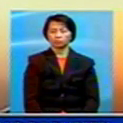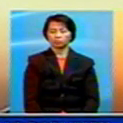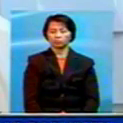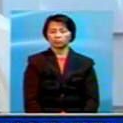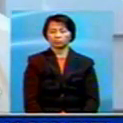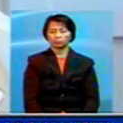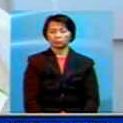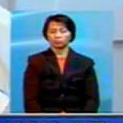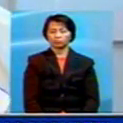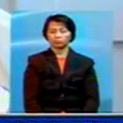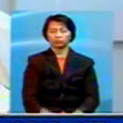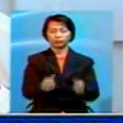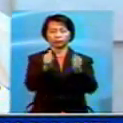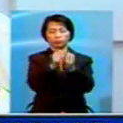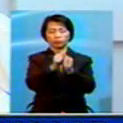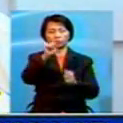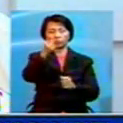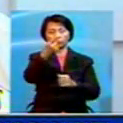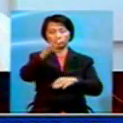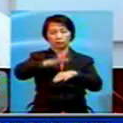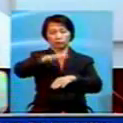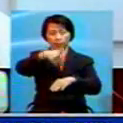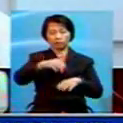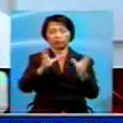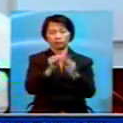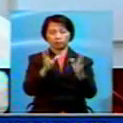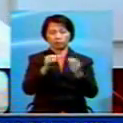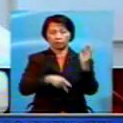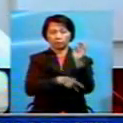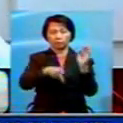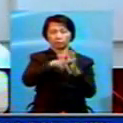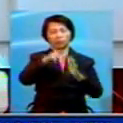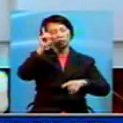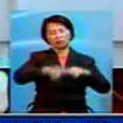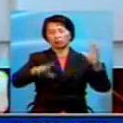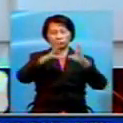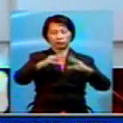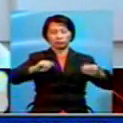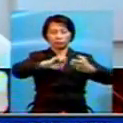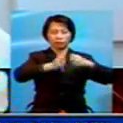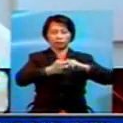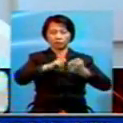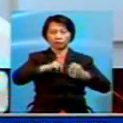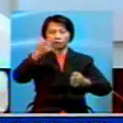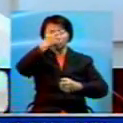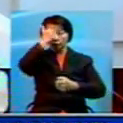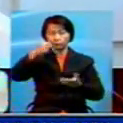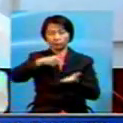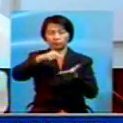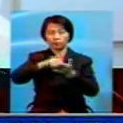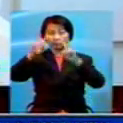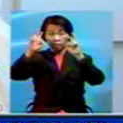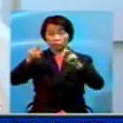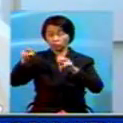masalah dengan hanya memanggil sidang parlimen I tidak menyelesaikan masalah kerana ianya adalah suatu isu yang